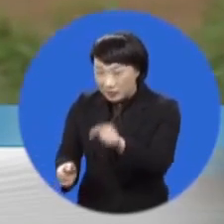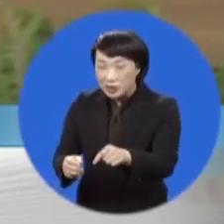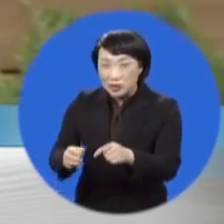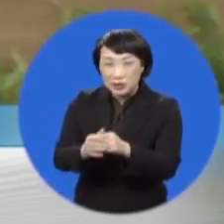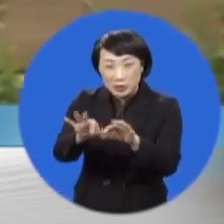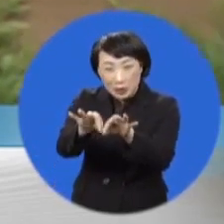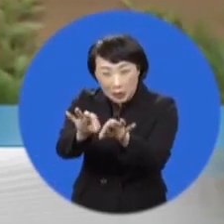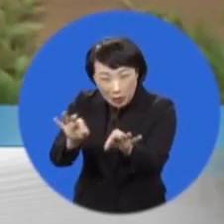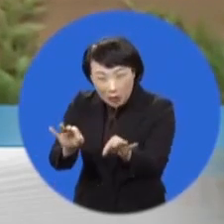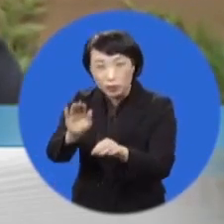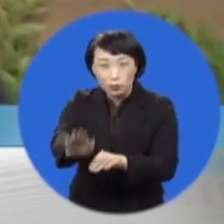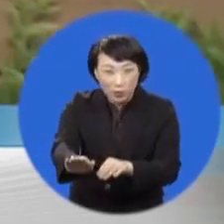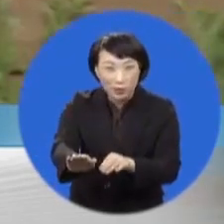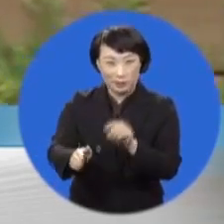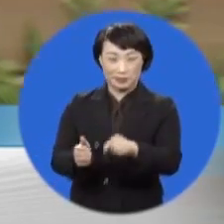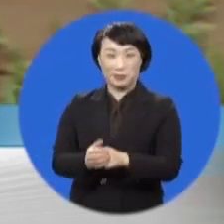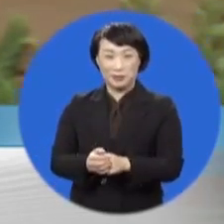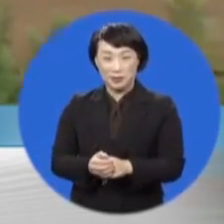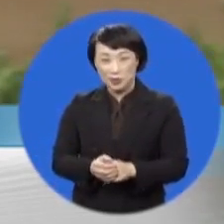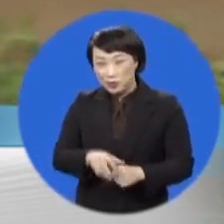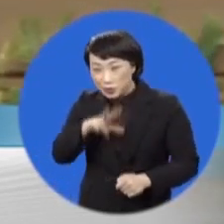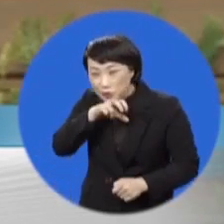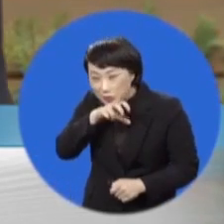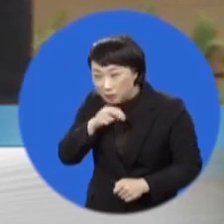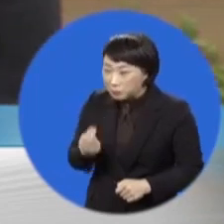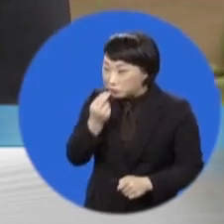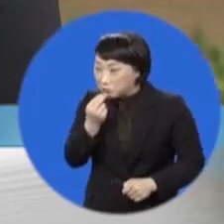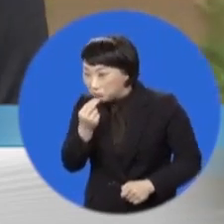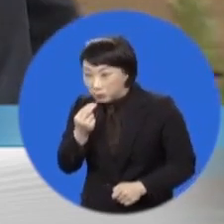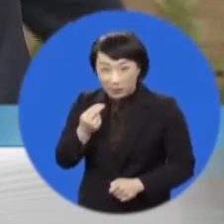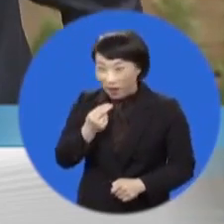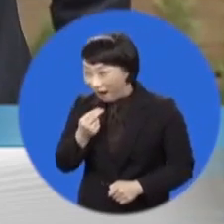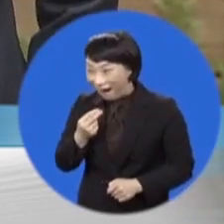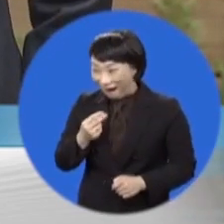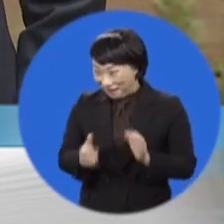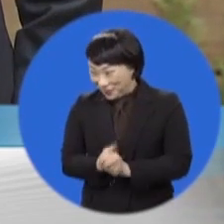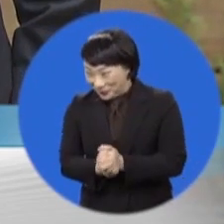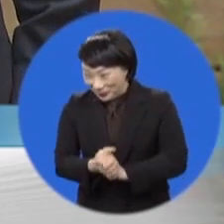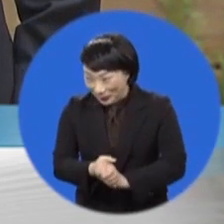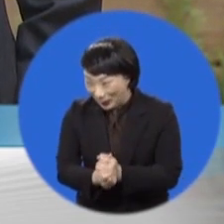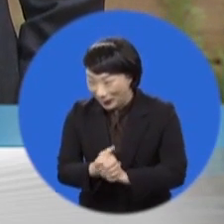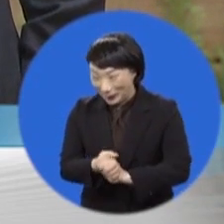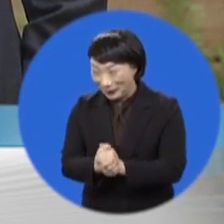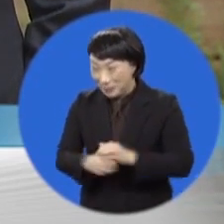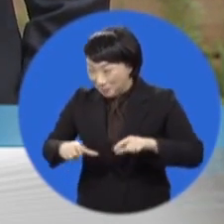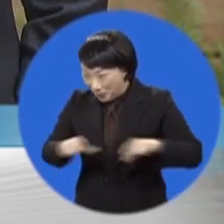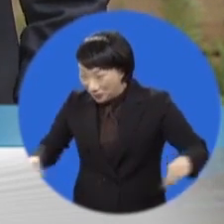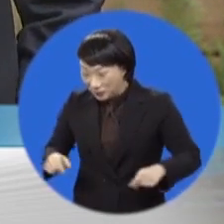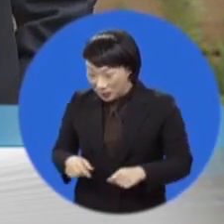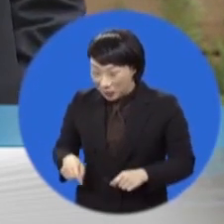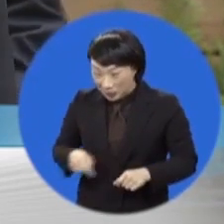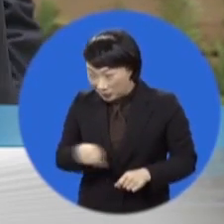자꾸 묶어 둡니다 그럼 중요 아치 나갔다가 야 평 2 a 이렇게